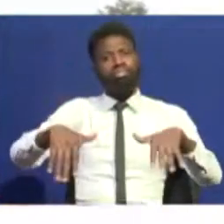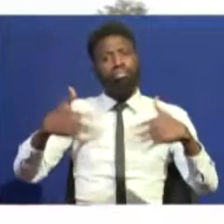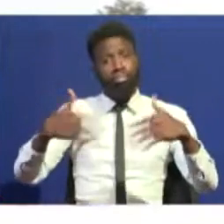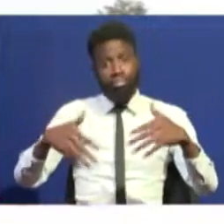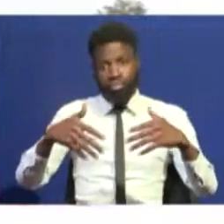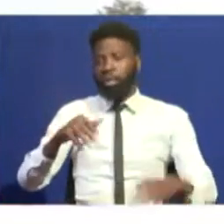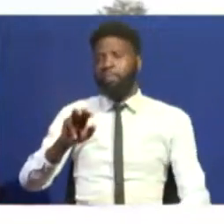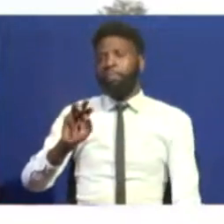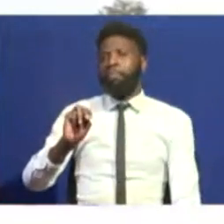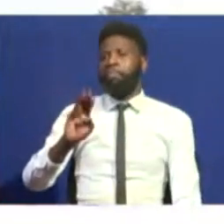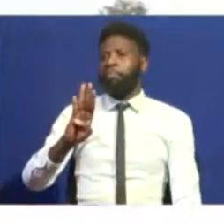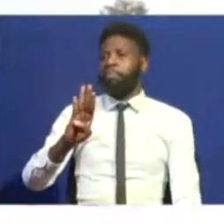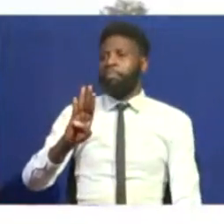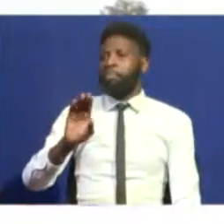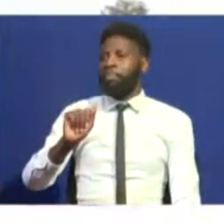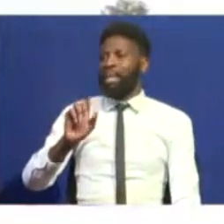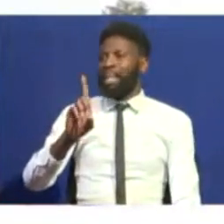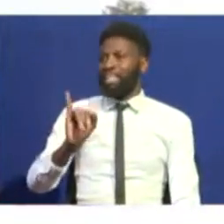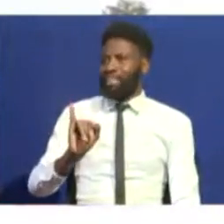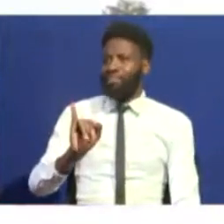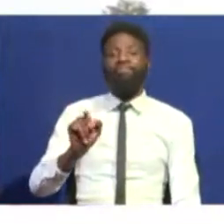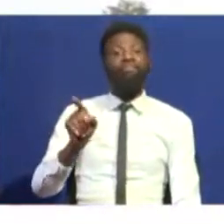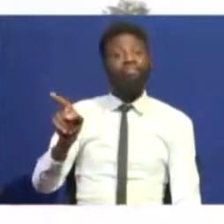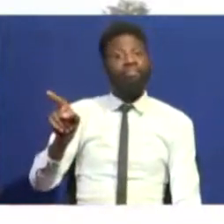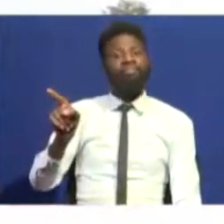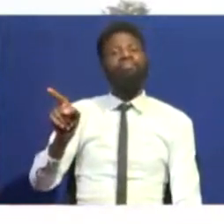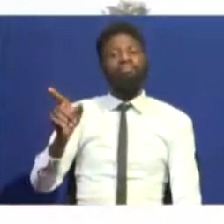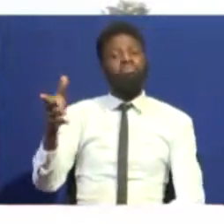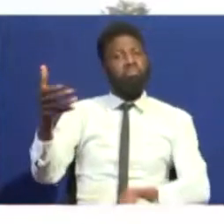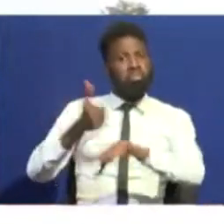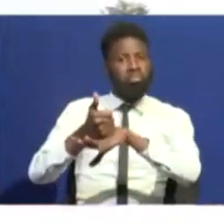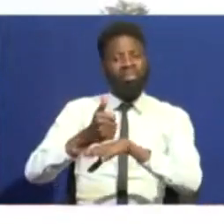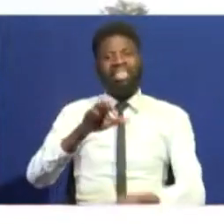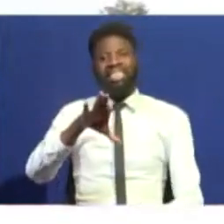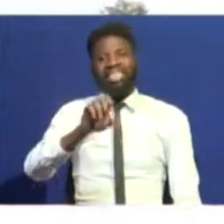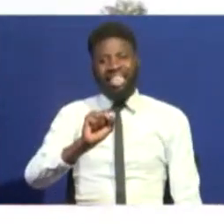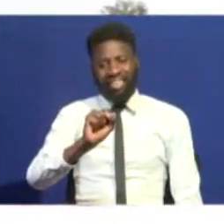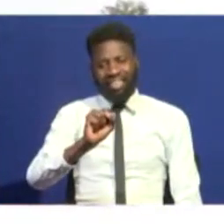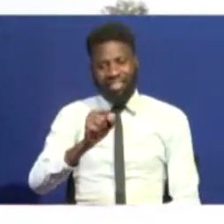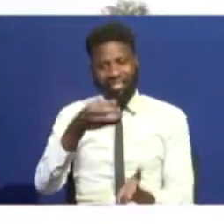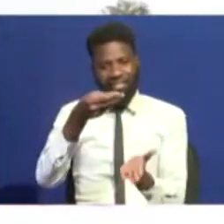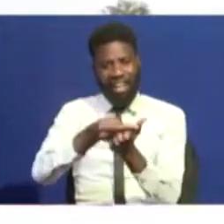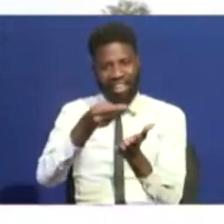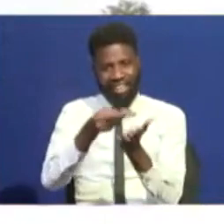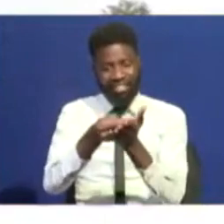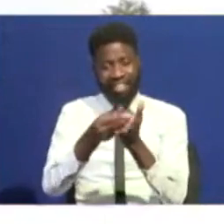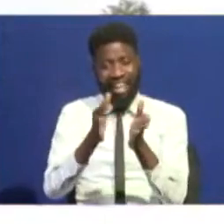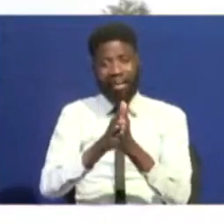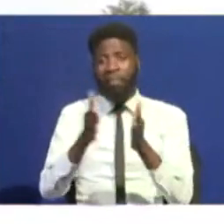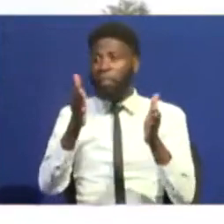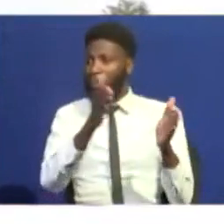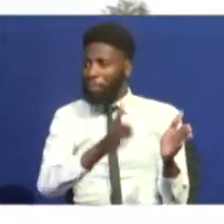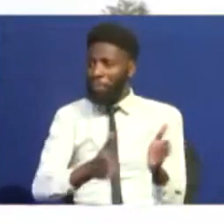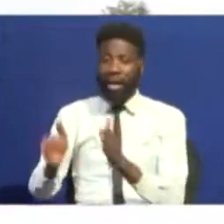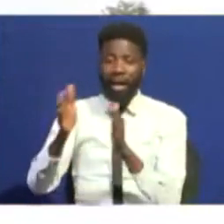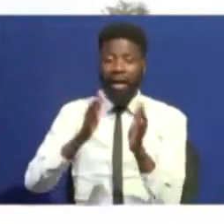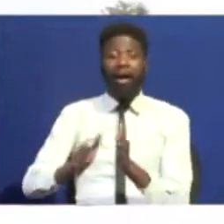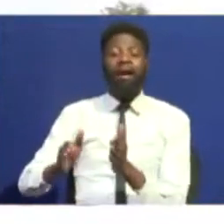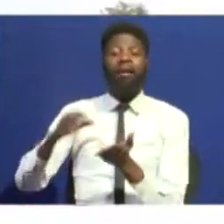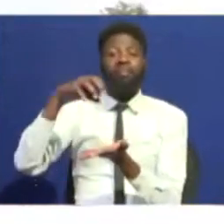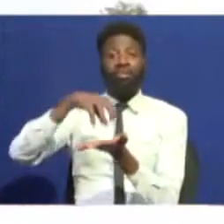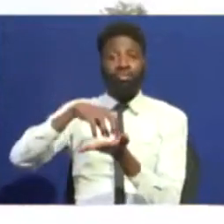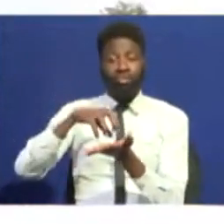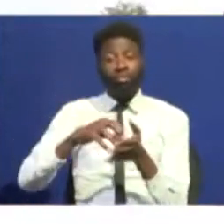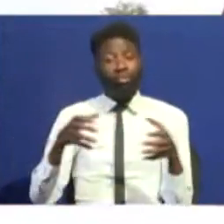Mbadi the CS Finance and Planning position that has never been given to anybody